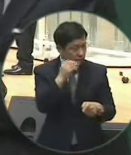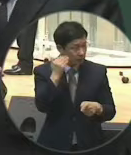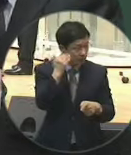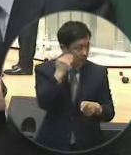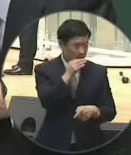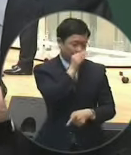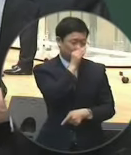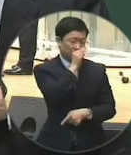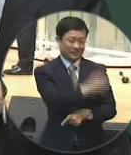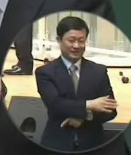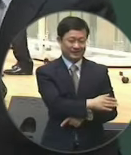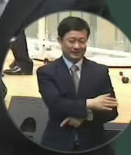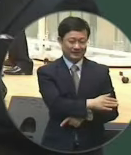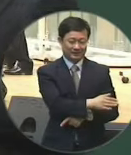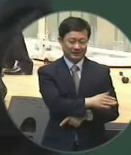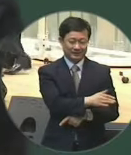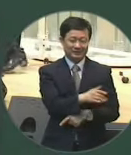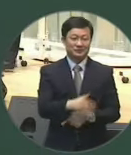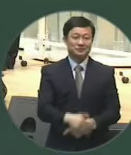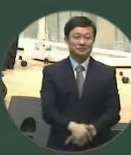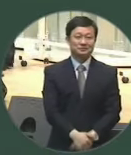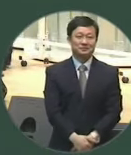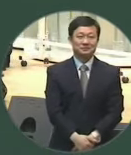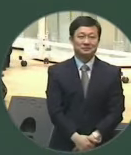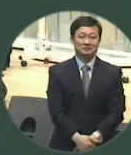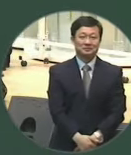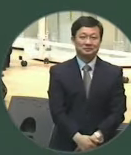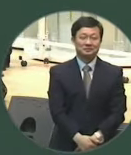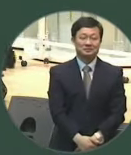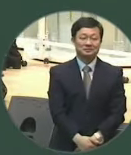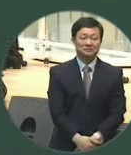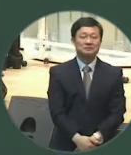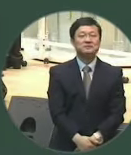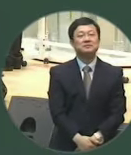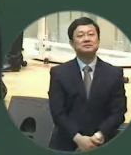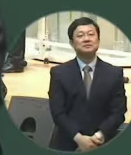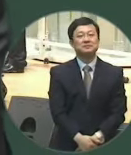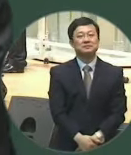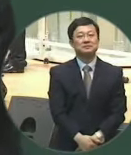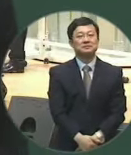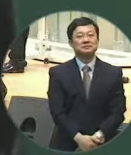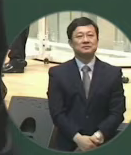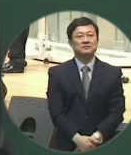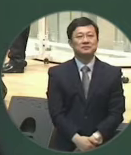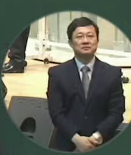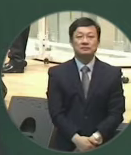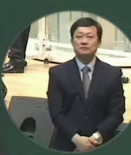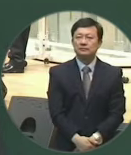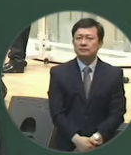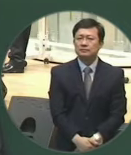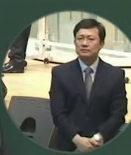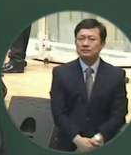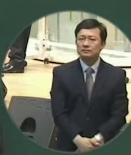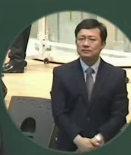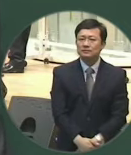block. 자, 왜 이렇게 해야 됩니까? Why am I saying these things? 우리는